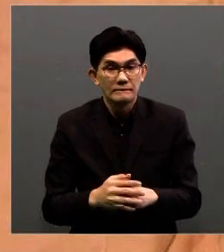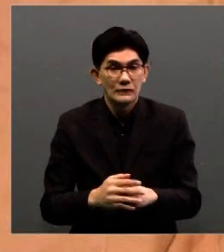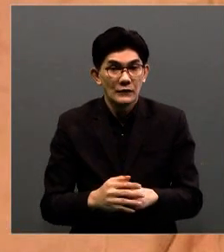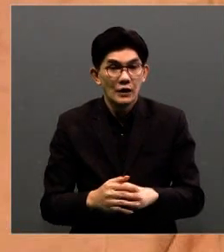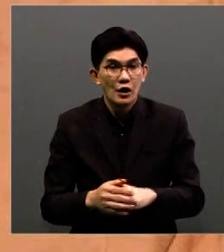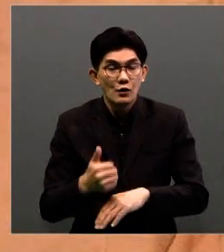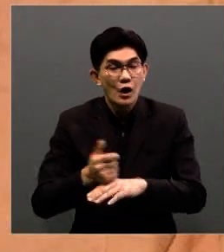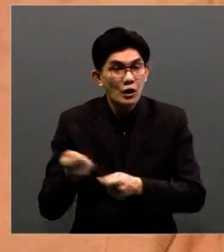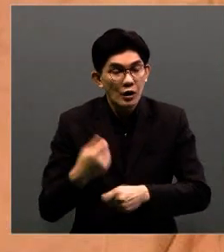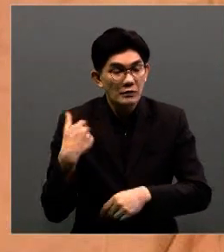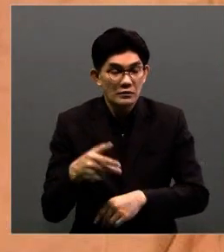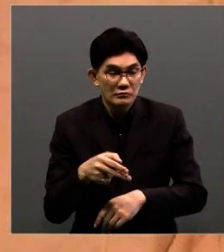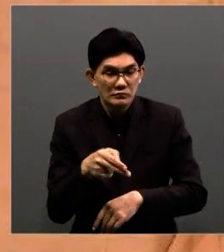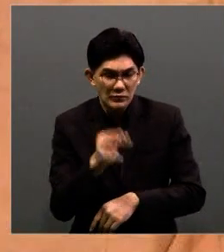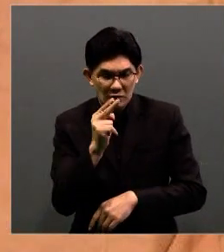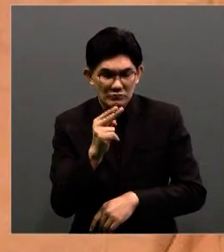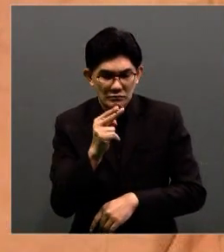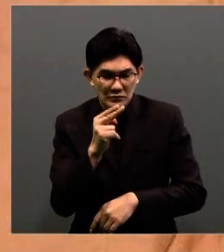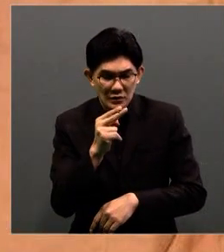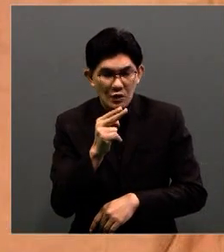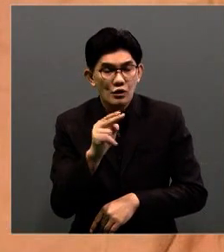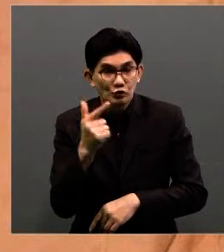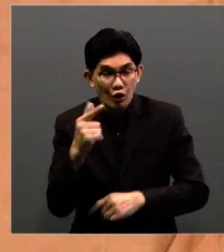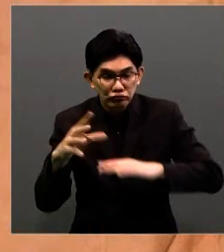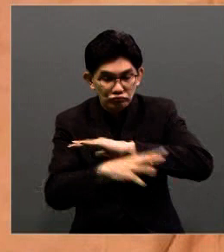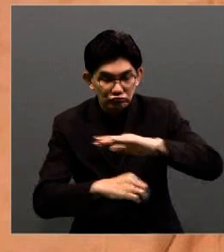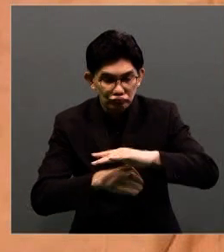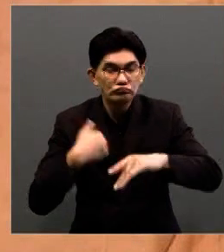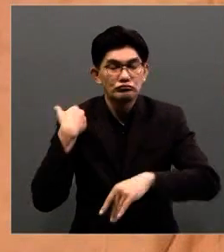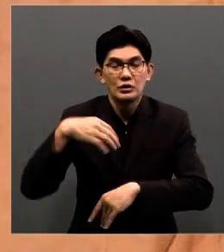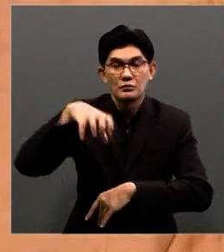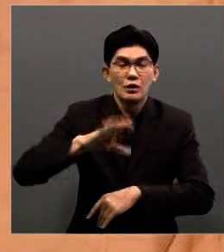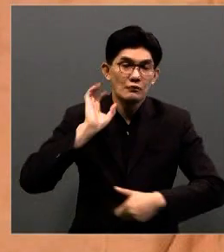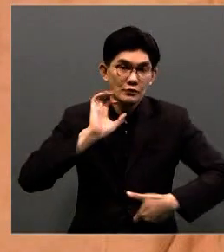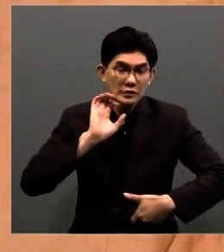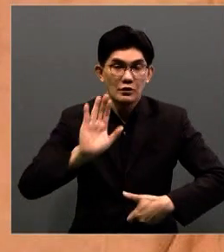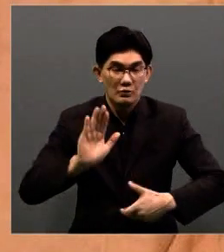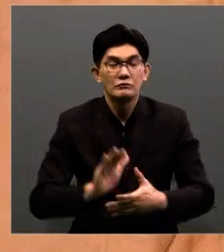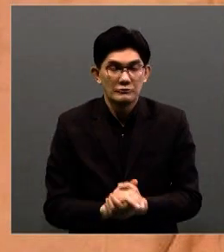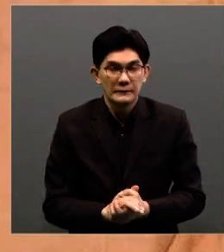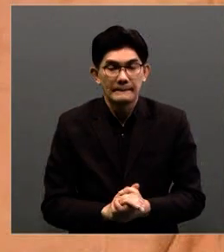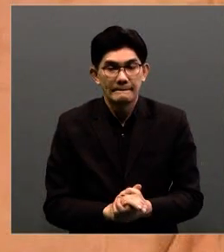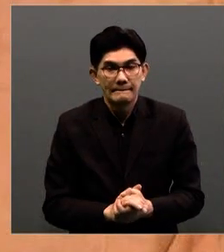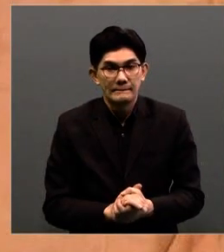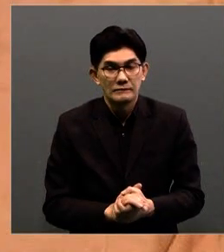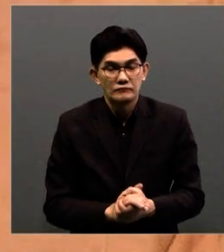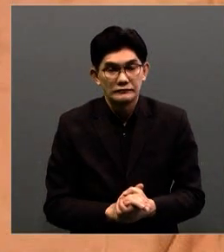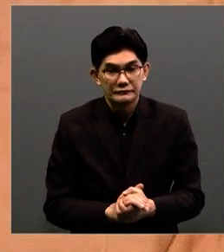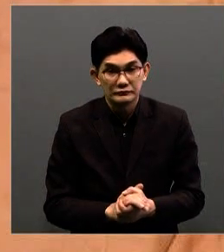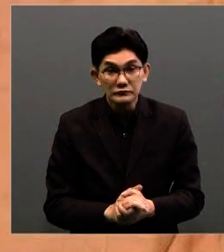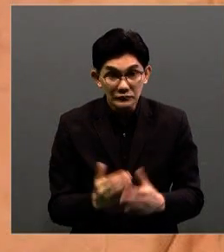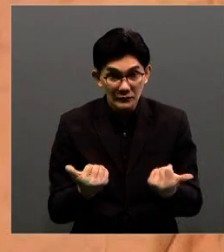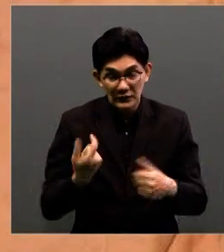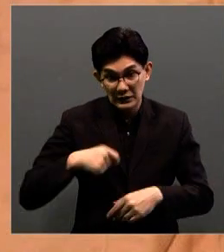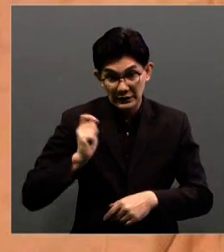ใช้อาวุธปืนฆ่าชิงทรัพย์ร้านทองออโรร่าในห้างสรรพสินค้าที่จังหวัดลพบุรีคุณผู้ชมน่าจะจำกันได้คดีนี้